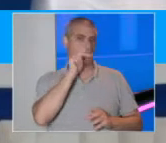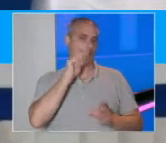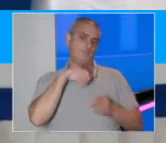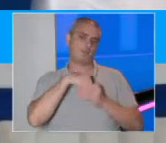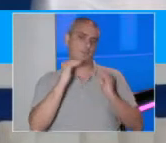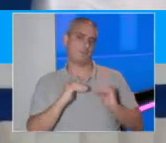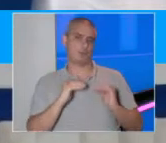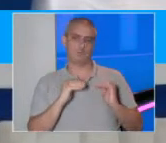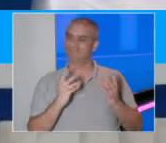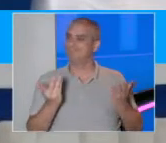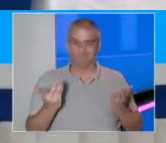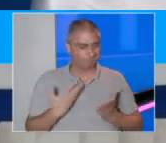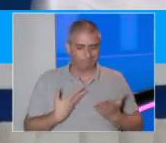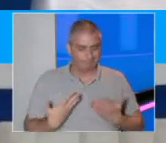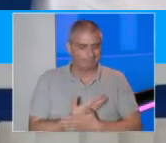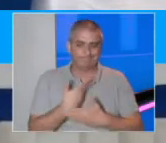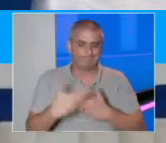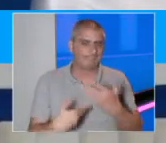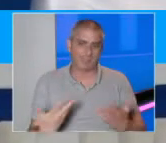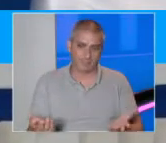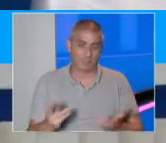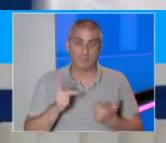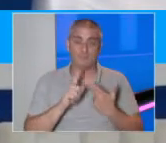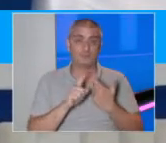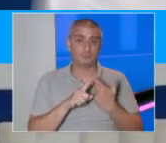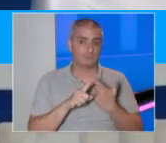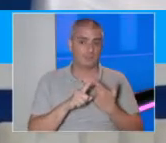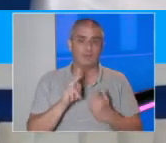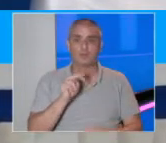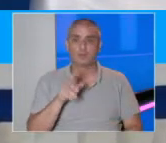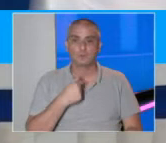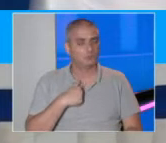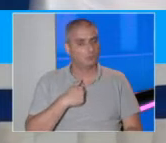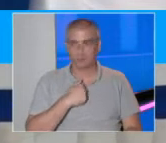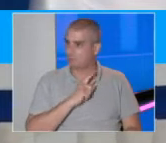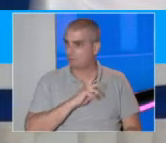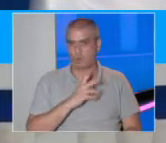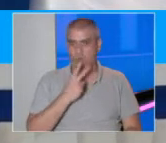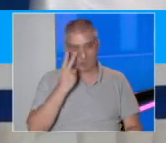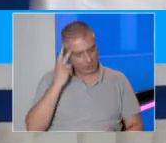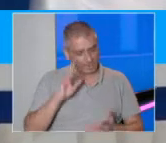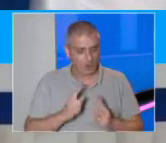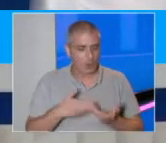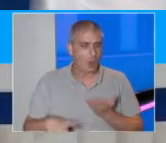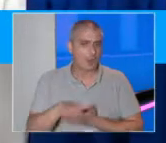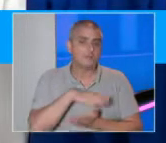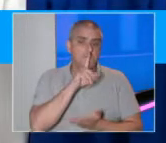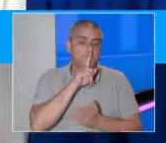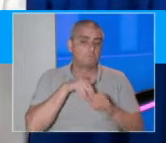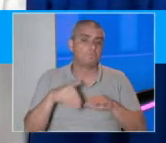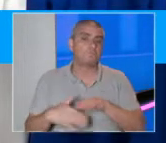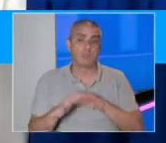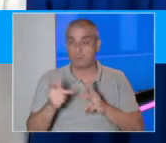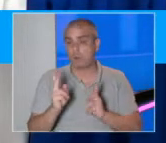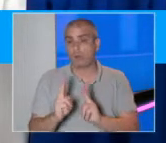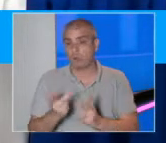אנחנו לא מגיעים לאיזושהי פריצת דרך, והדבר שלוב בדבר השני. כלומר, העניין שאנחנו לא רואים וקורה מתחת לפני השטח, אם הוא